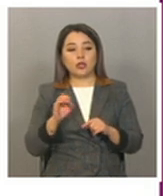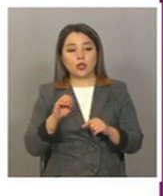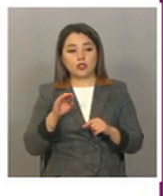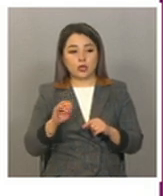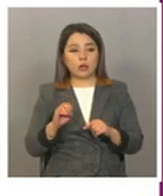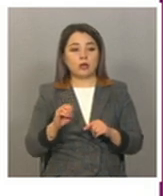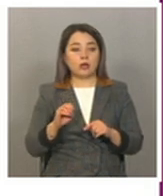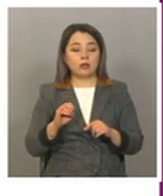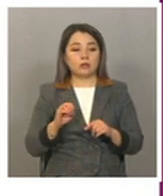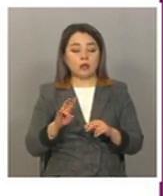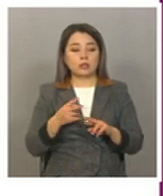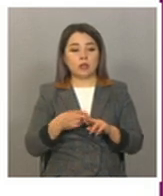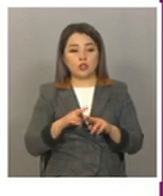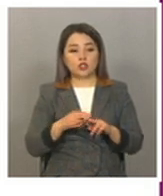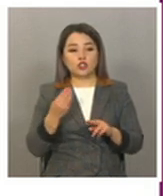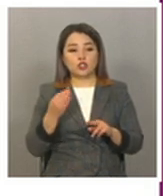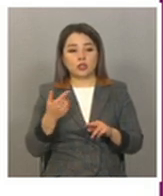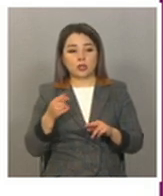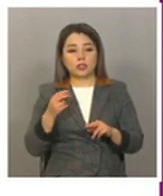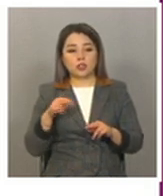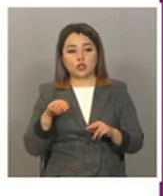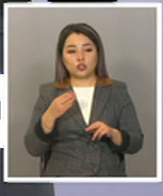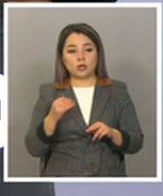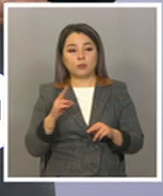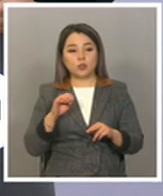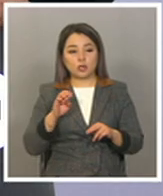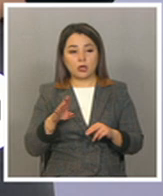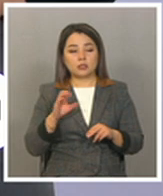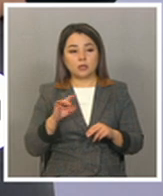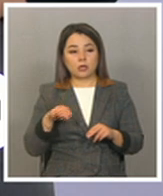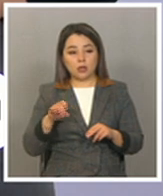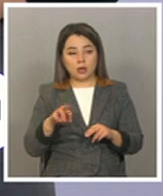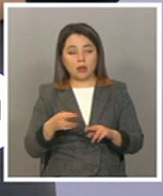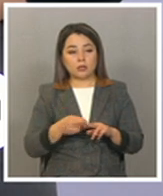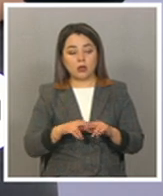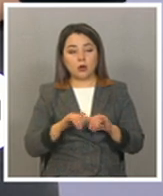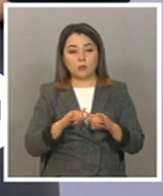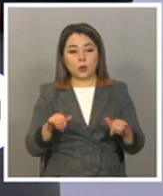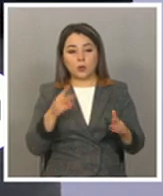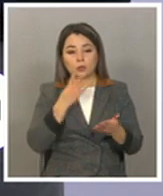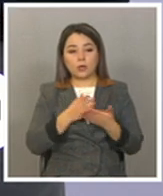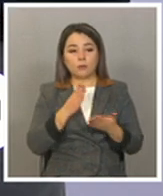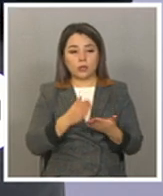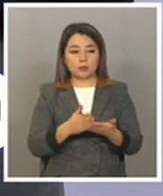Шығыс Дешті, Қыпшақ және Сырдария алқабын алып жатқан болатын.